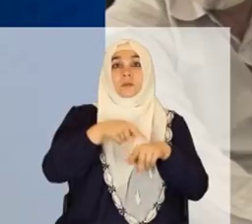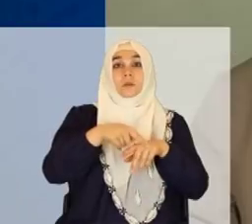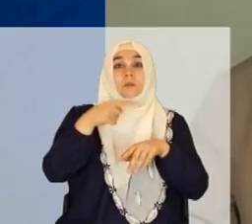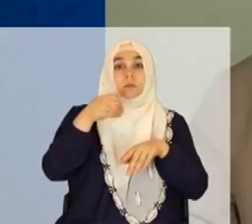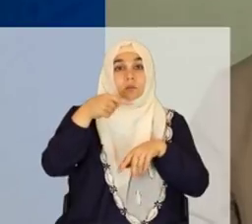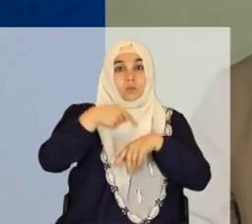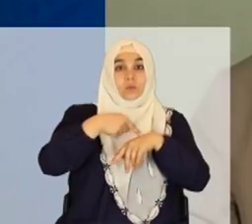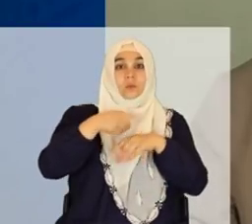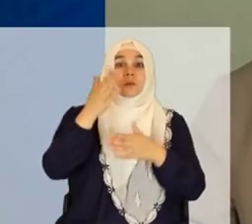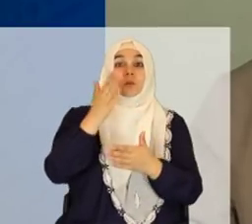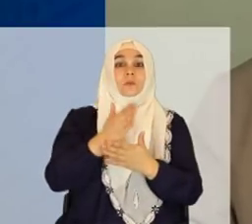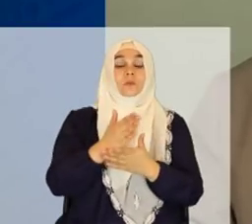chiqadi.